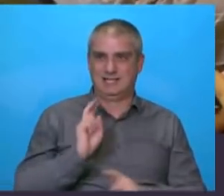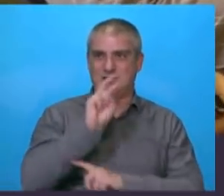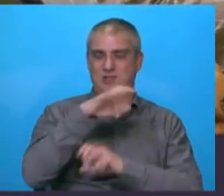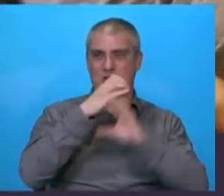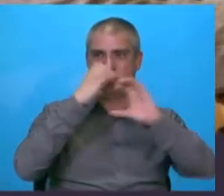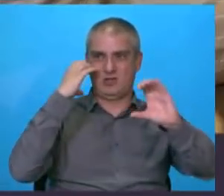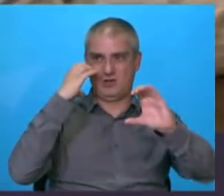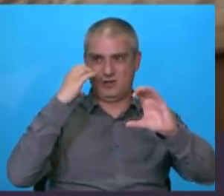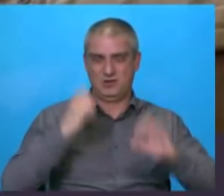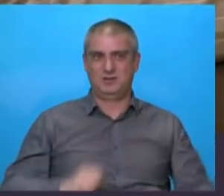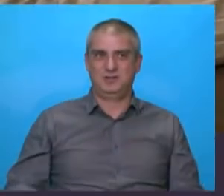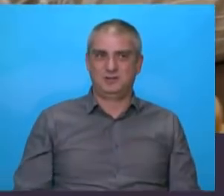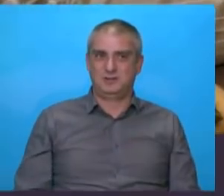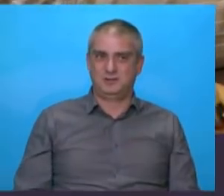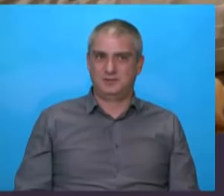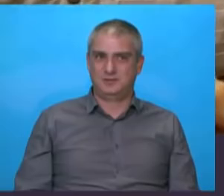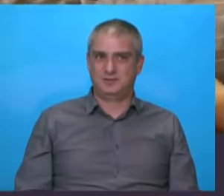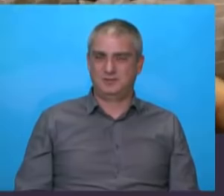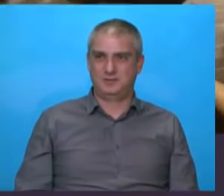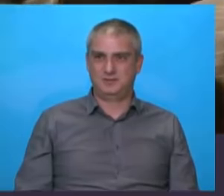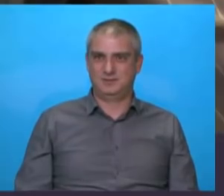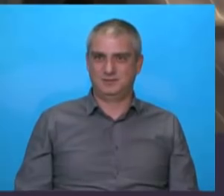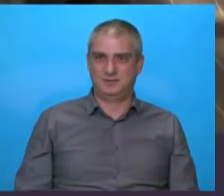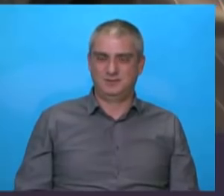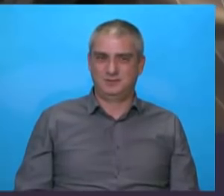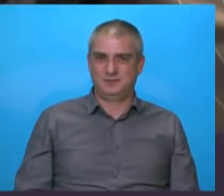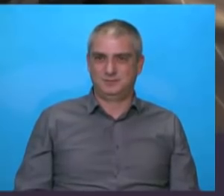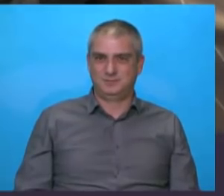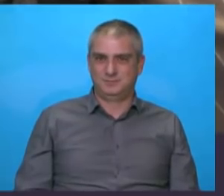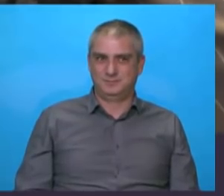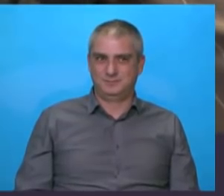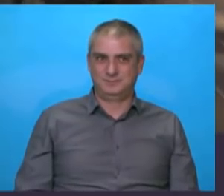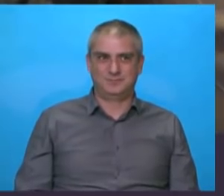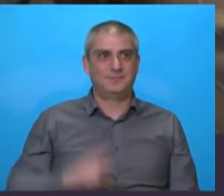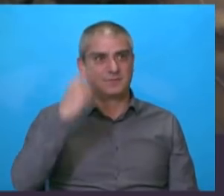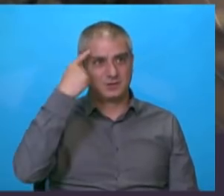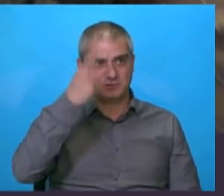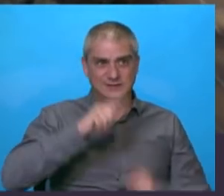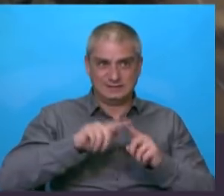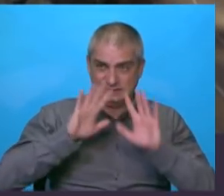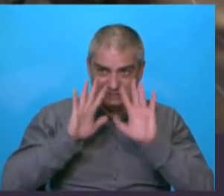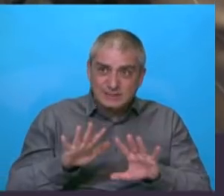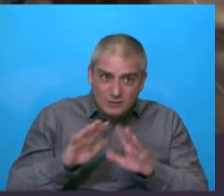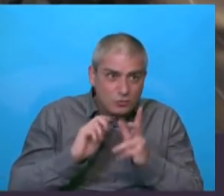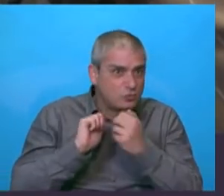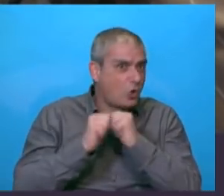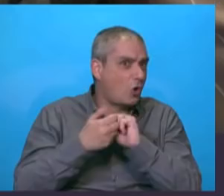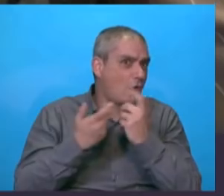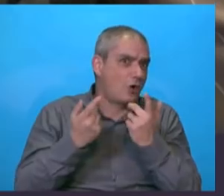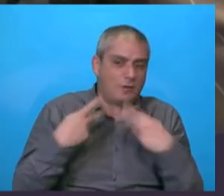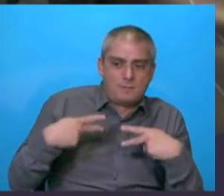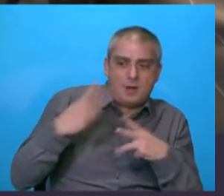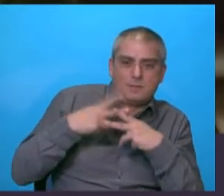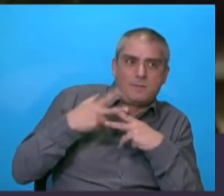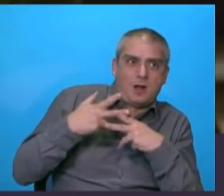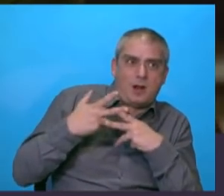ששתי סיניות עולות לאוטובוס. את חושבת שזה עוד גזענות, או שזה כך פחד ממחלה,